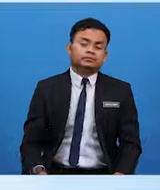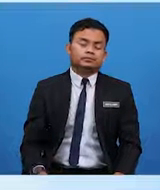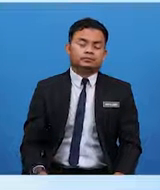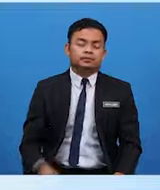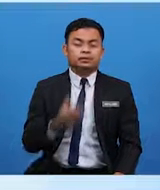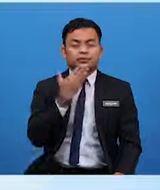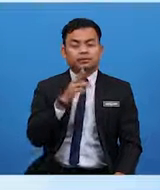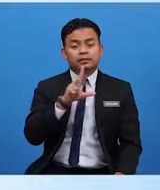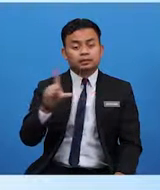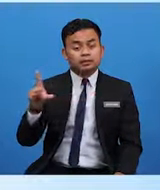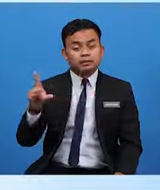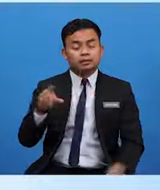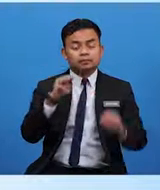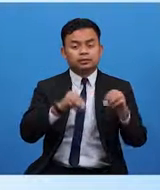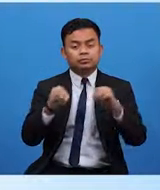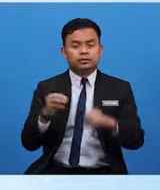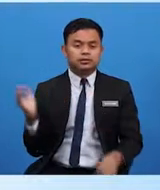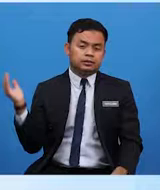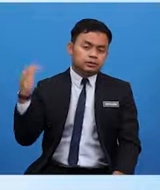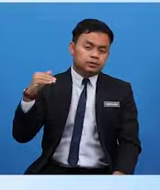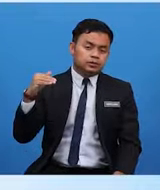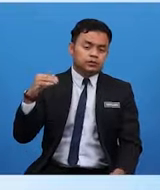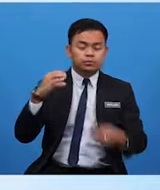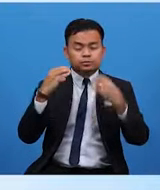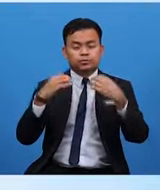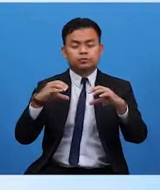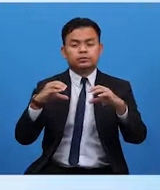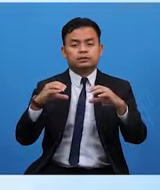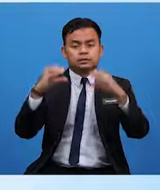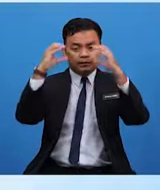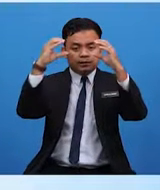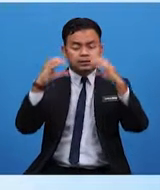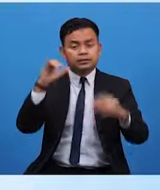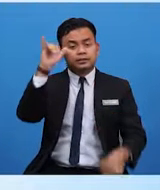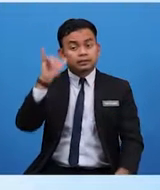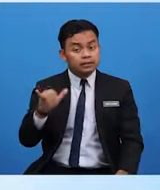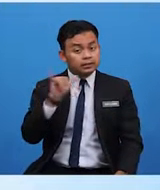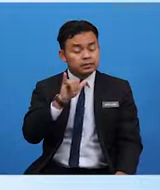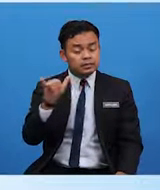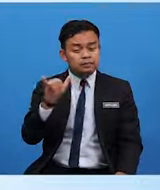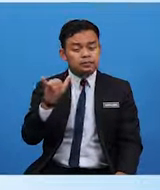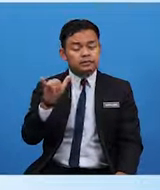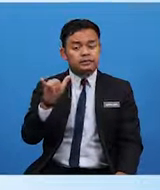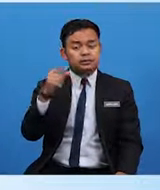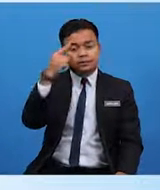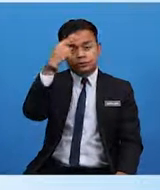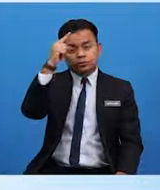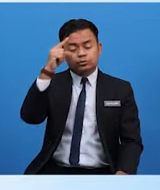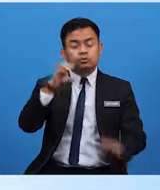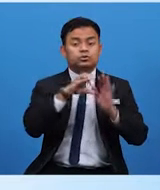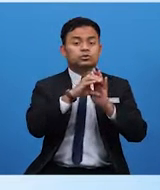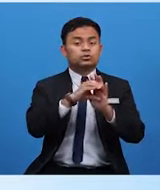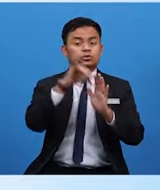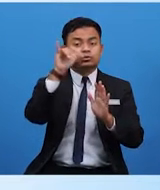Baiklah murid-murid John kita coba cara yang sama bagi contoh